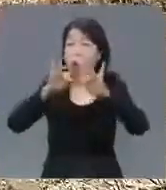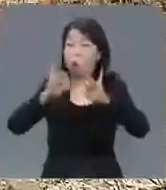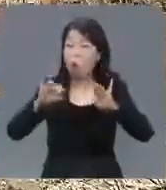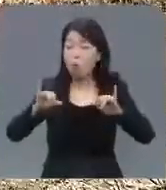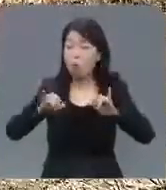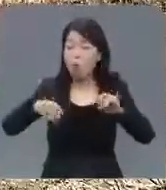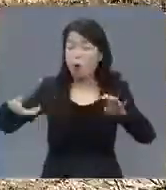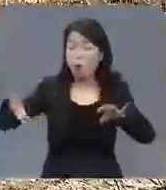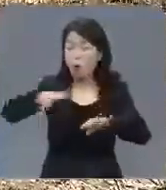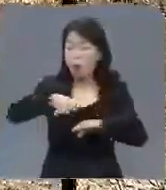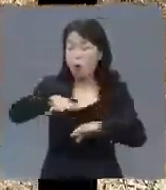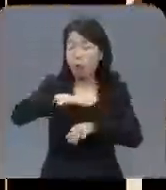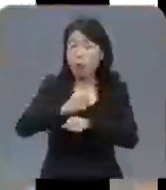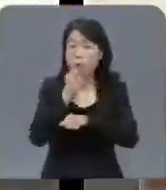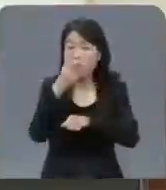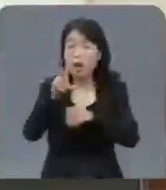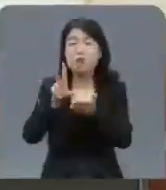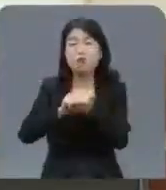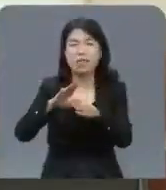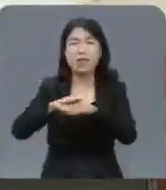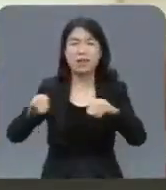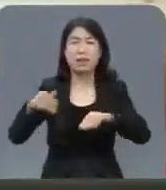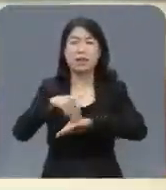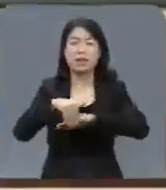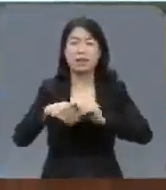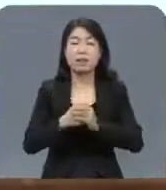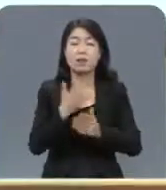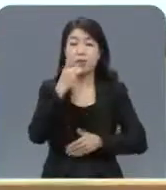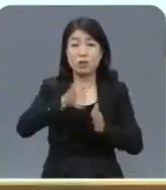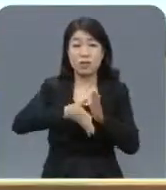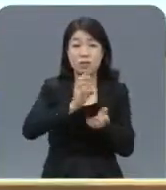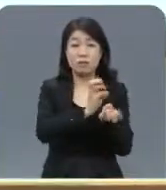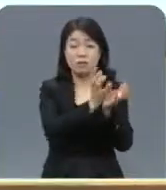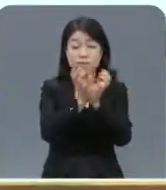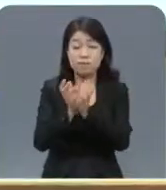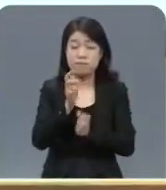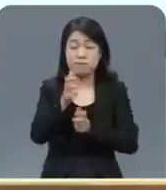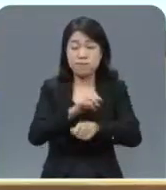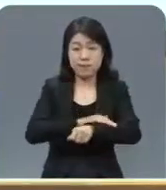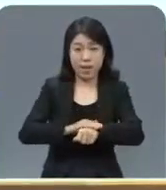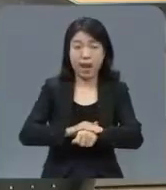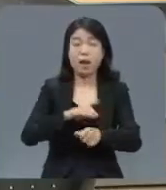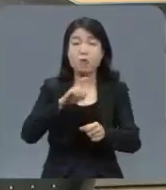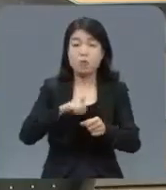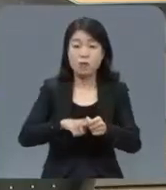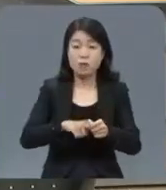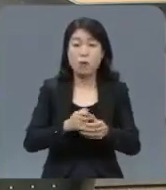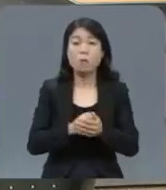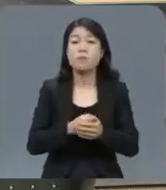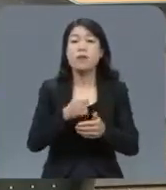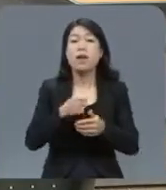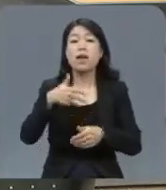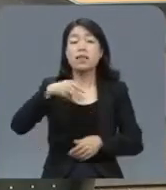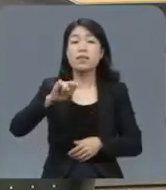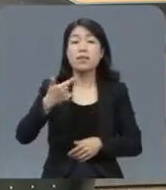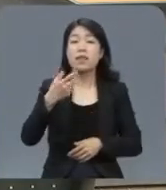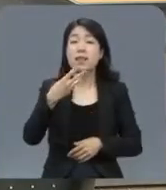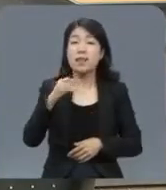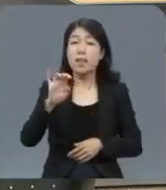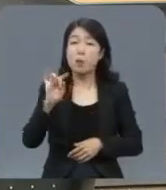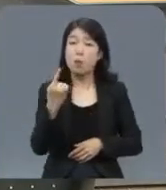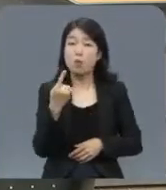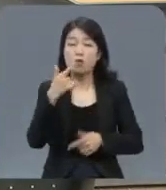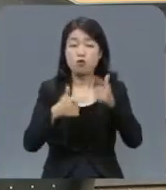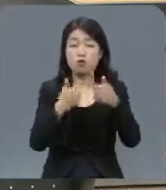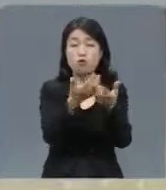해결할 계획입니다 춘천시는 정환 산업 진흥을 위해 천리포 수목원과 업무협약을 맺고 식물